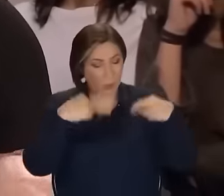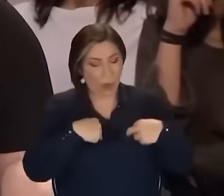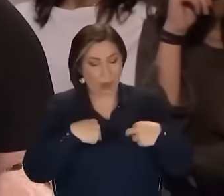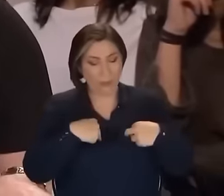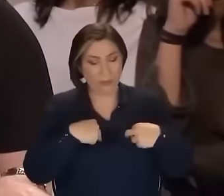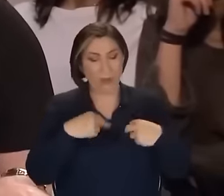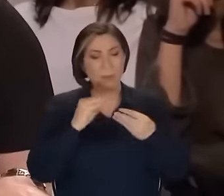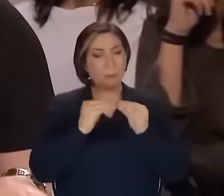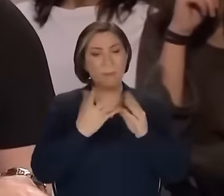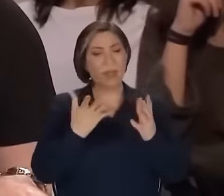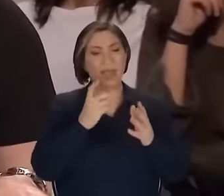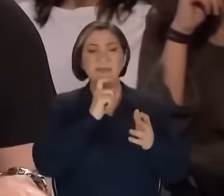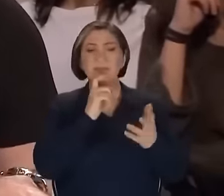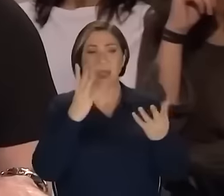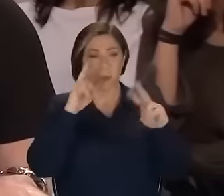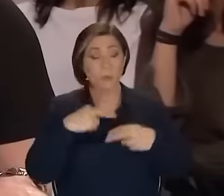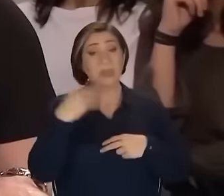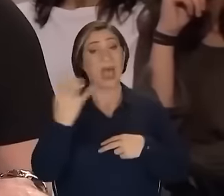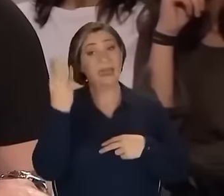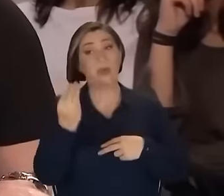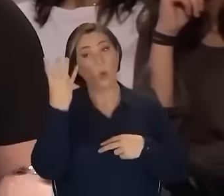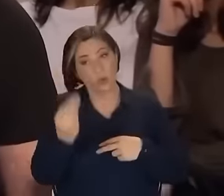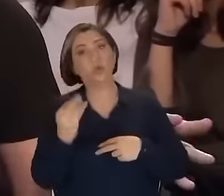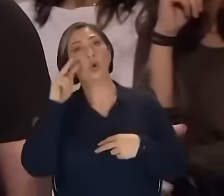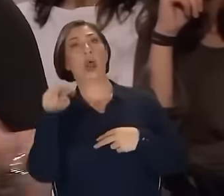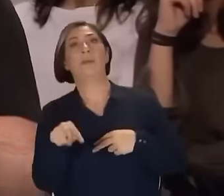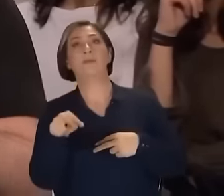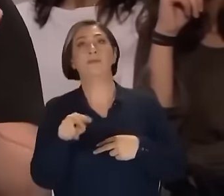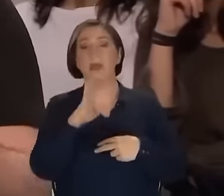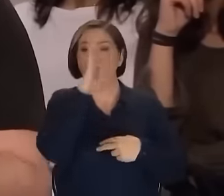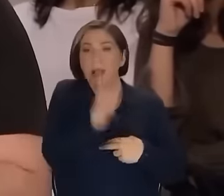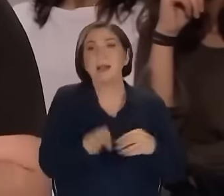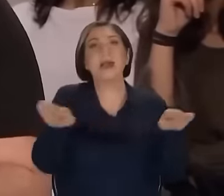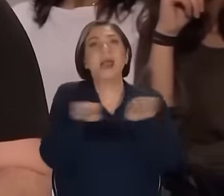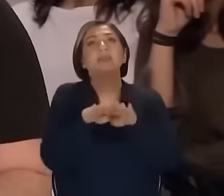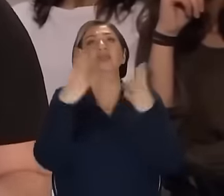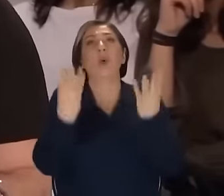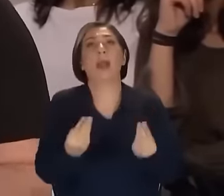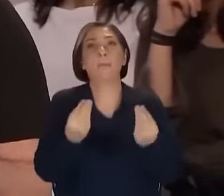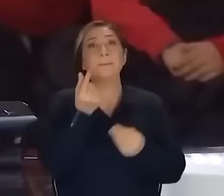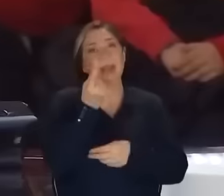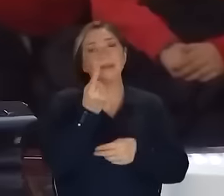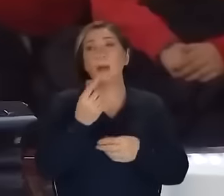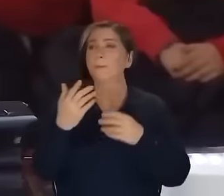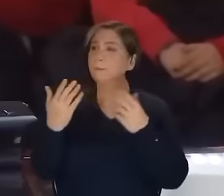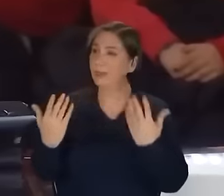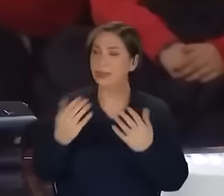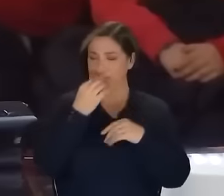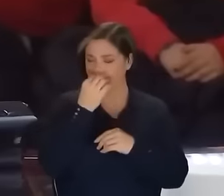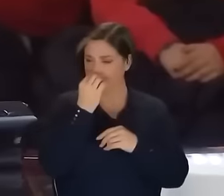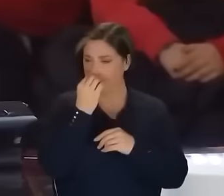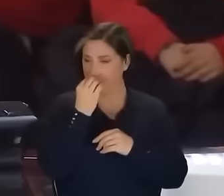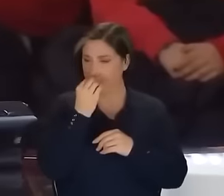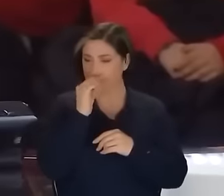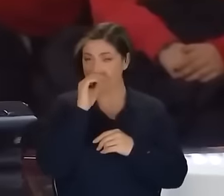bir kusurlu halimizi. Daha iyisi de mümkün olduğunu görelim. Adil olalım yani biraz. Peki şey soracağım,